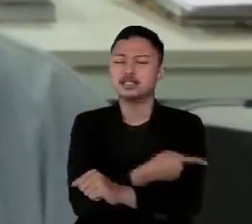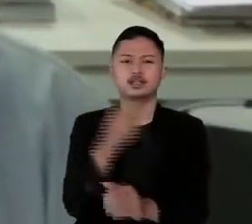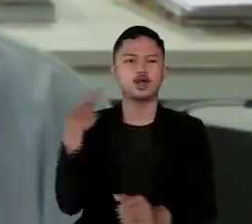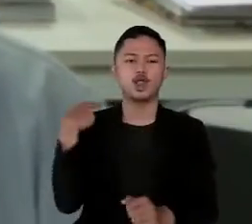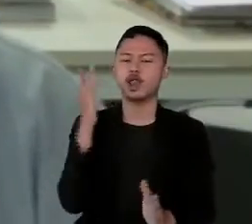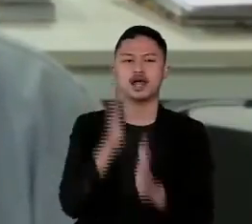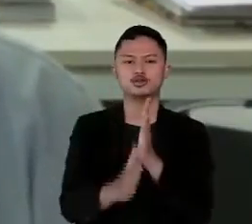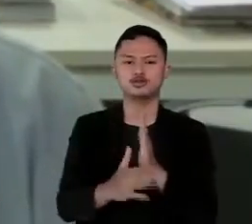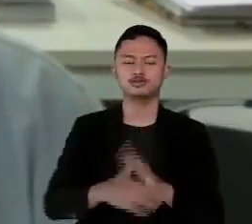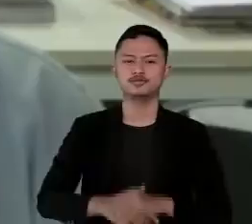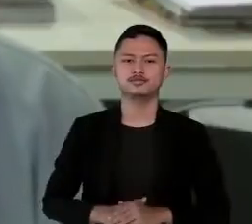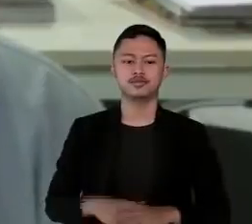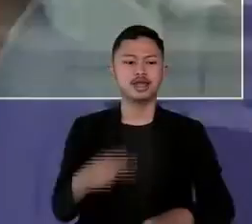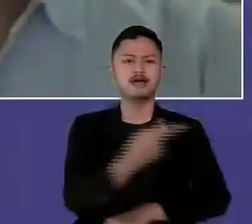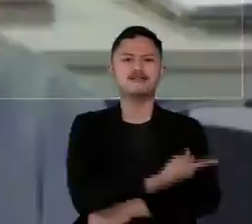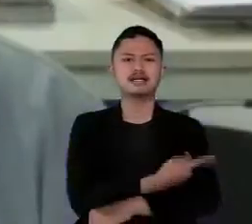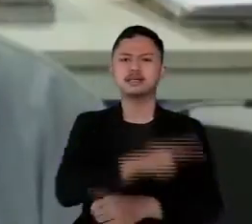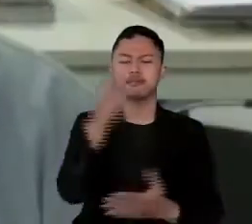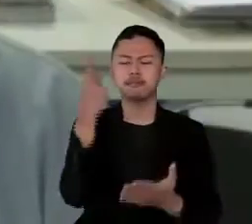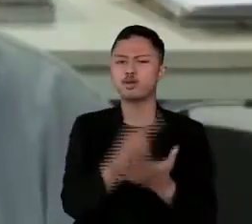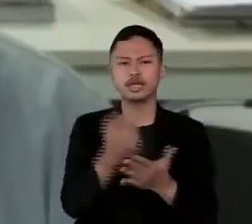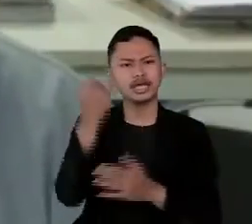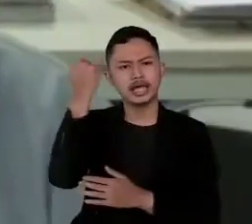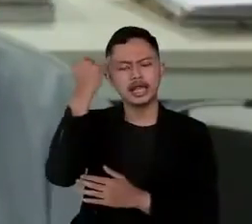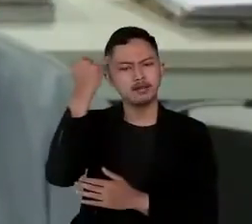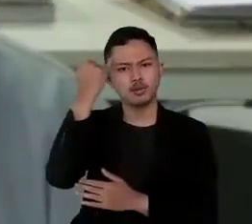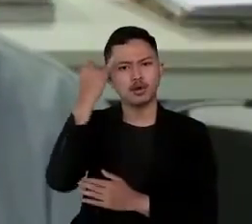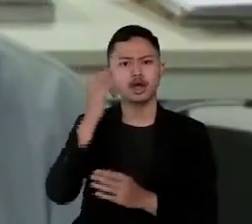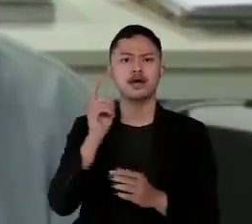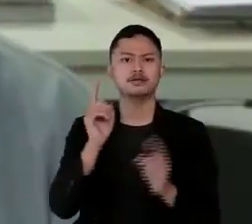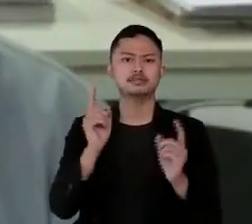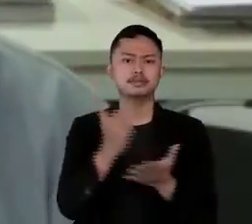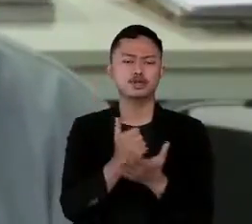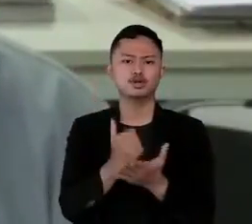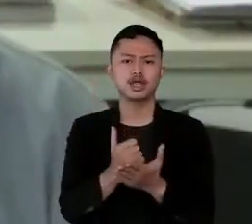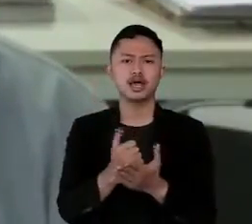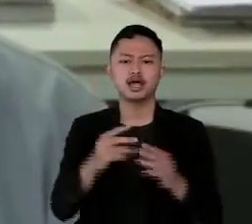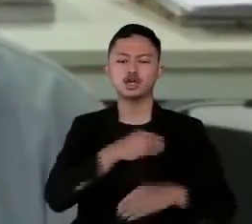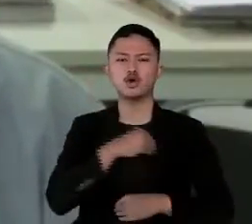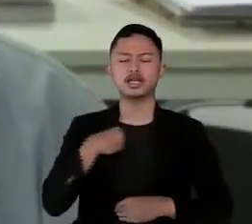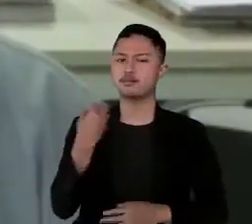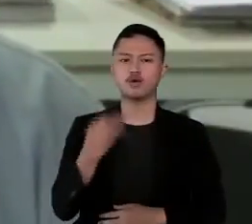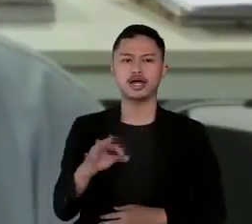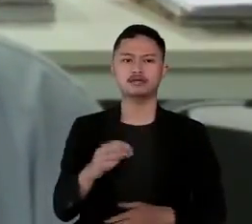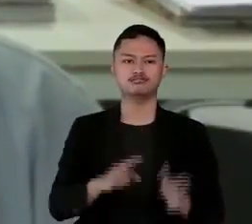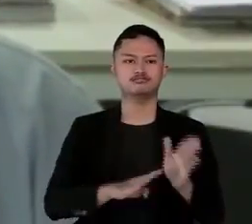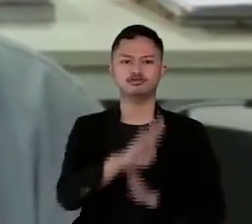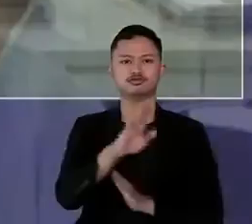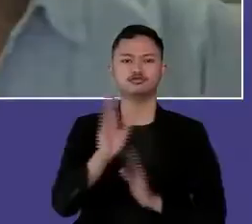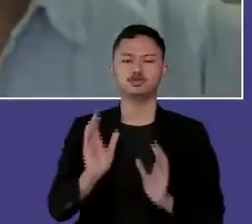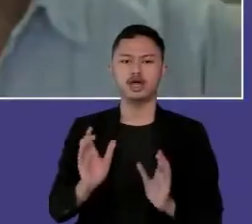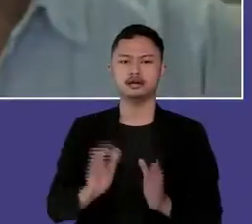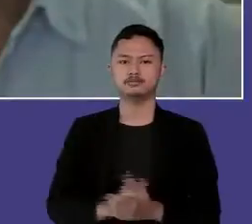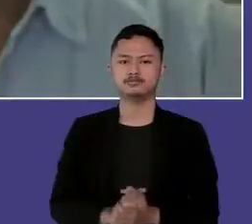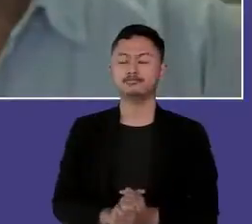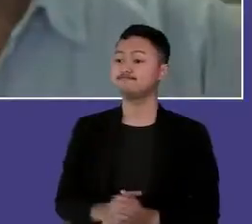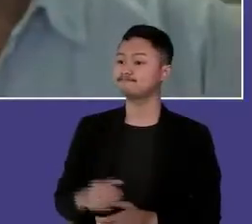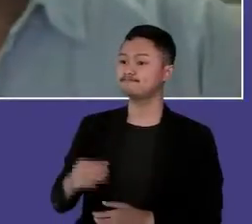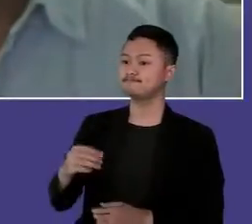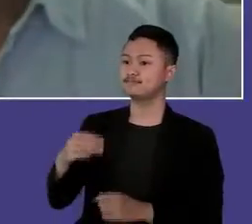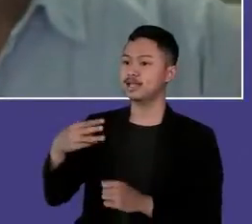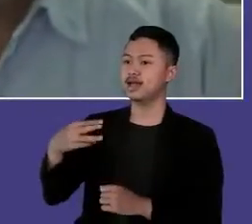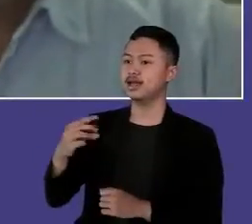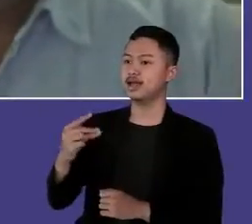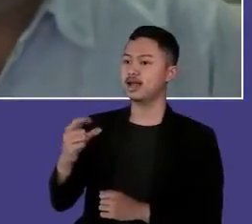pakai ini adalah bukti link-nya kemajuan dunia kedokteran modern Baik saya cek ke dokter Erlina tadi